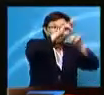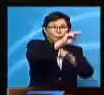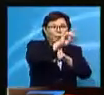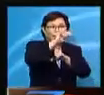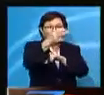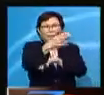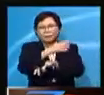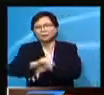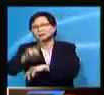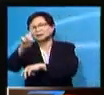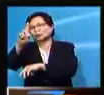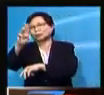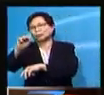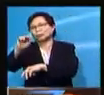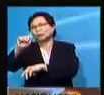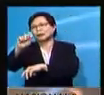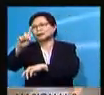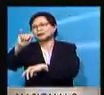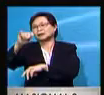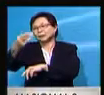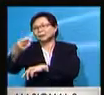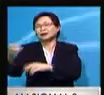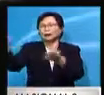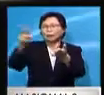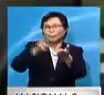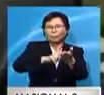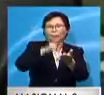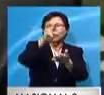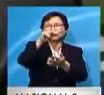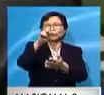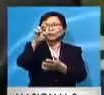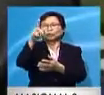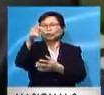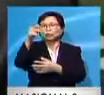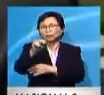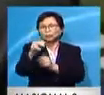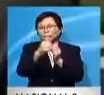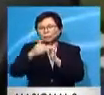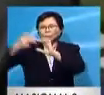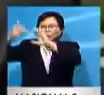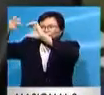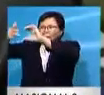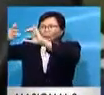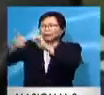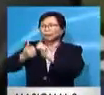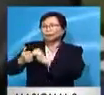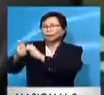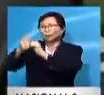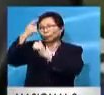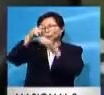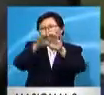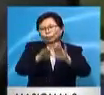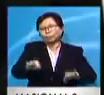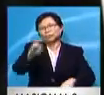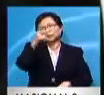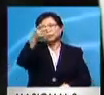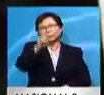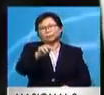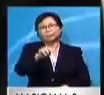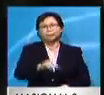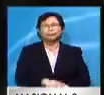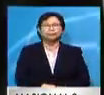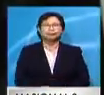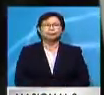satu Madinah laporan nordin Hamid bersama juru kamera Muhammad Khairul Anwar Mohamad Khalid untuk berita